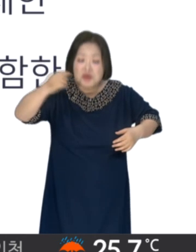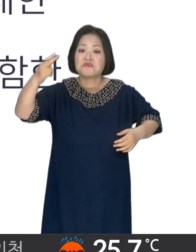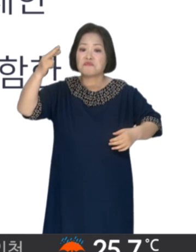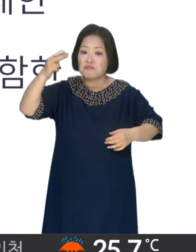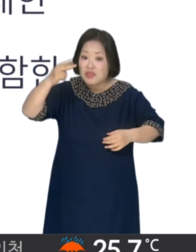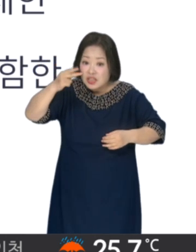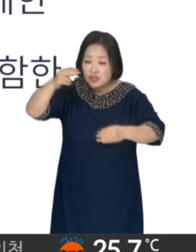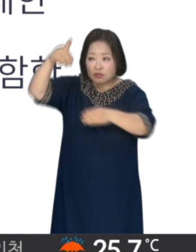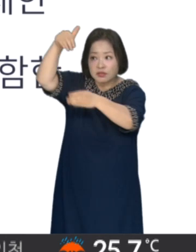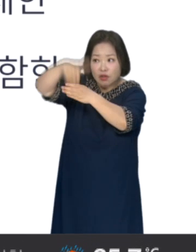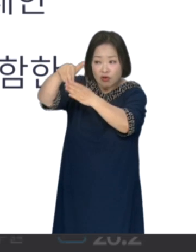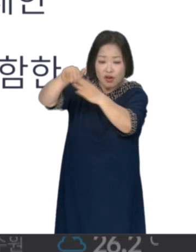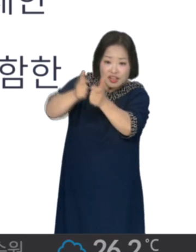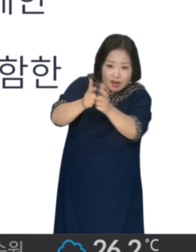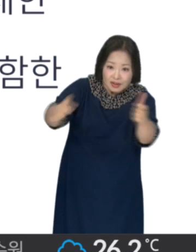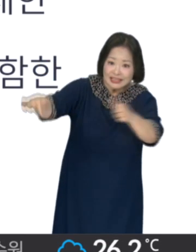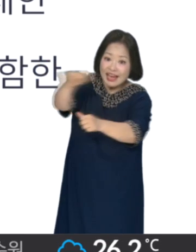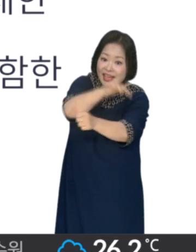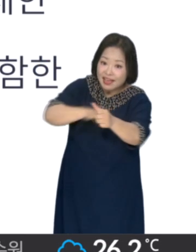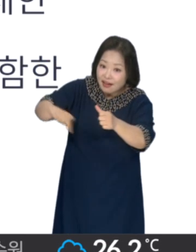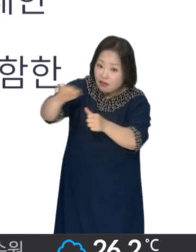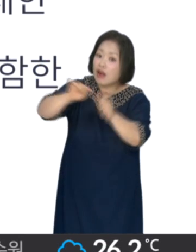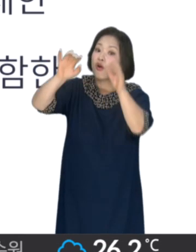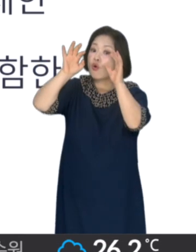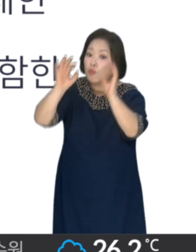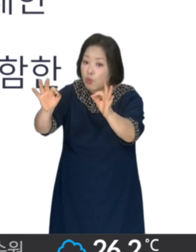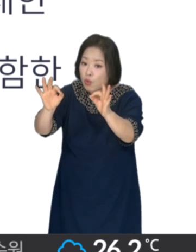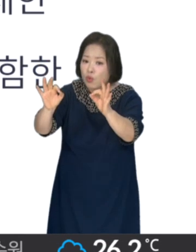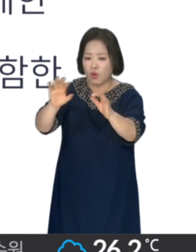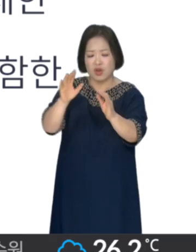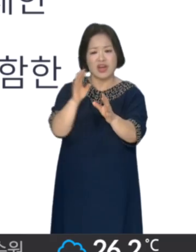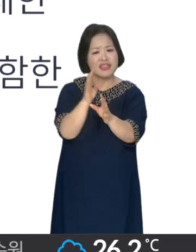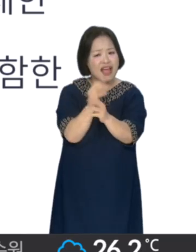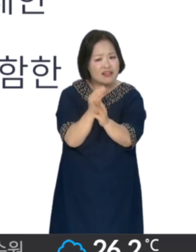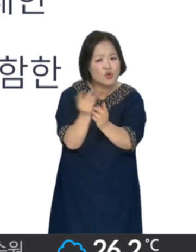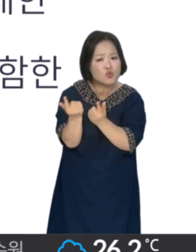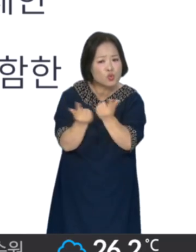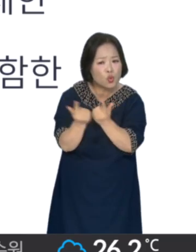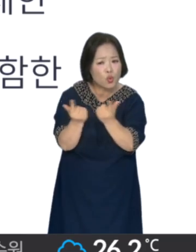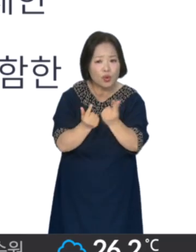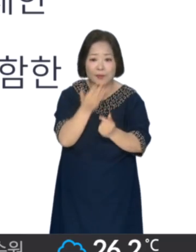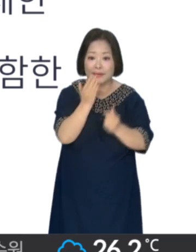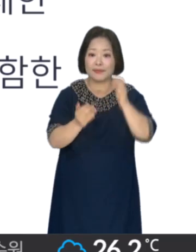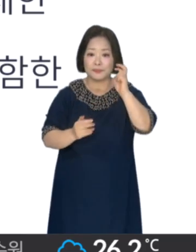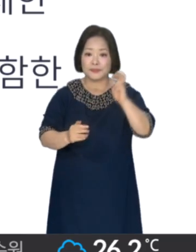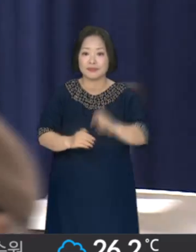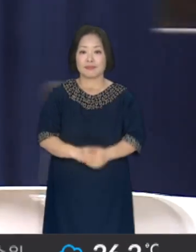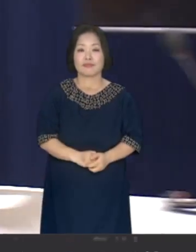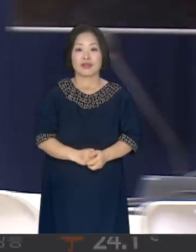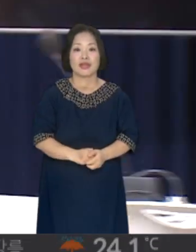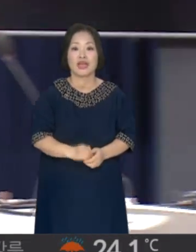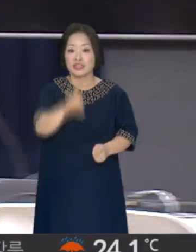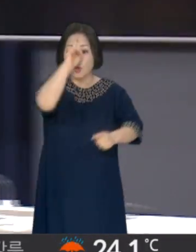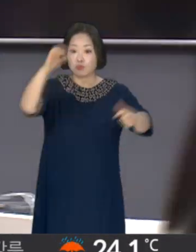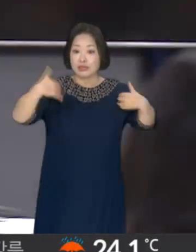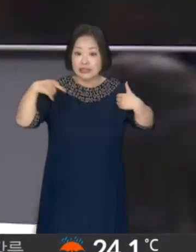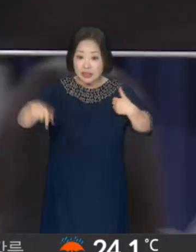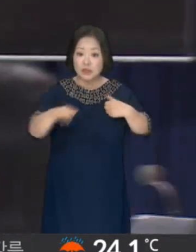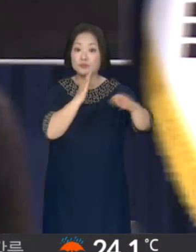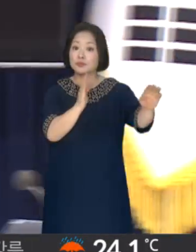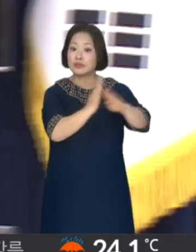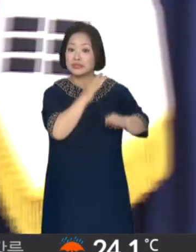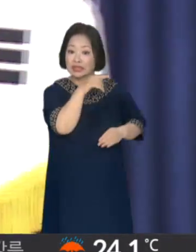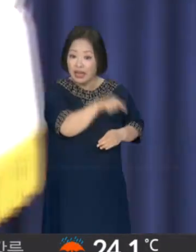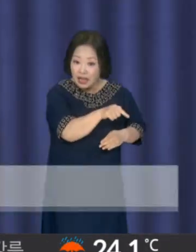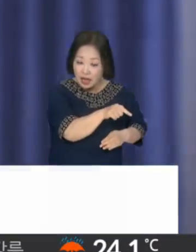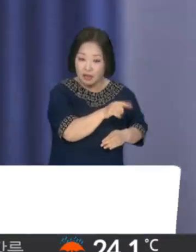대내외 정세를 포함한 다양한 요소를 고려해 시기를 저울질할 것이라고 평가했습니다 정부는 북한의 우라늄